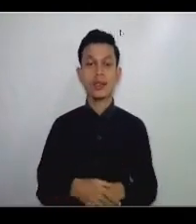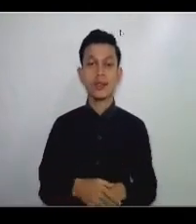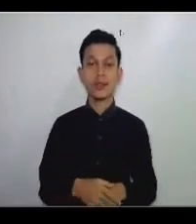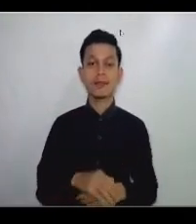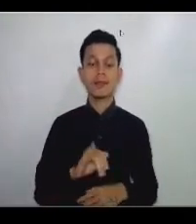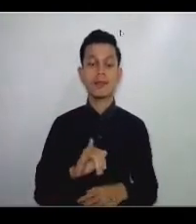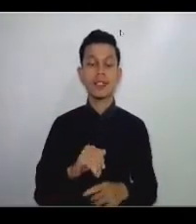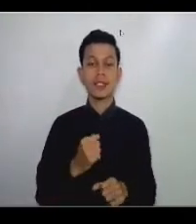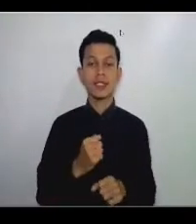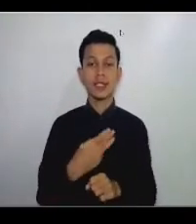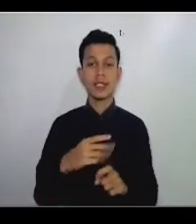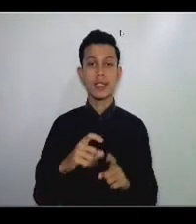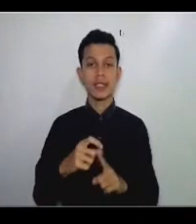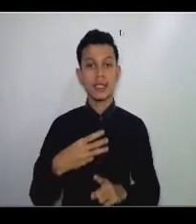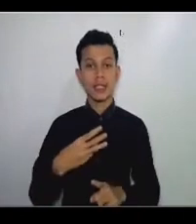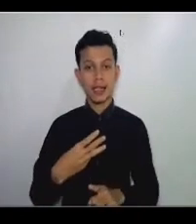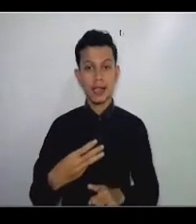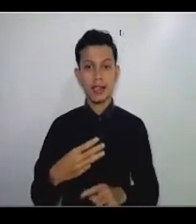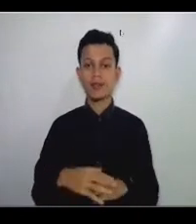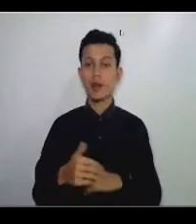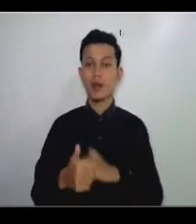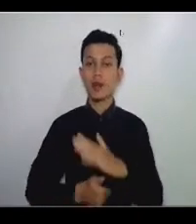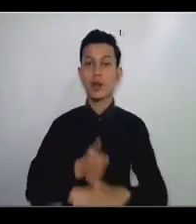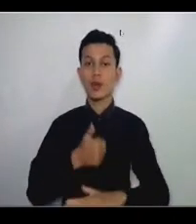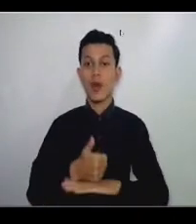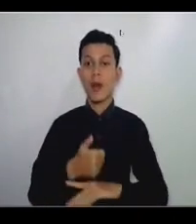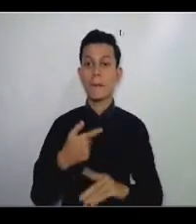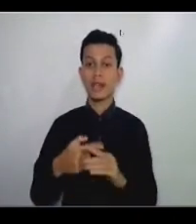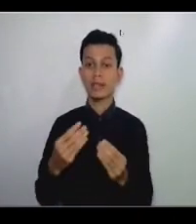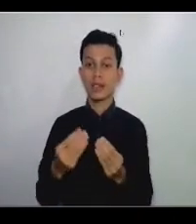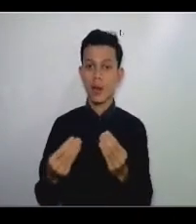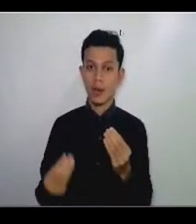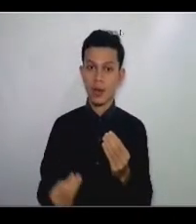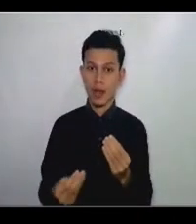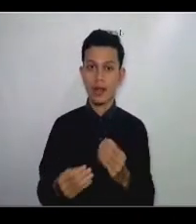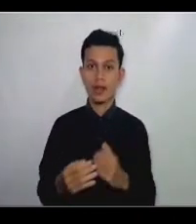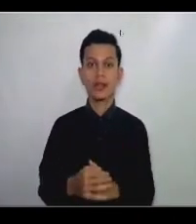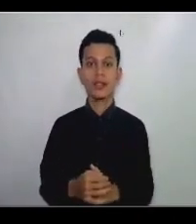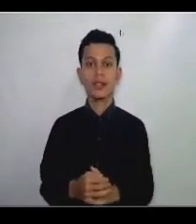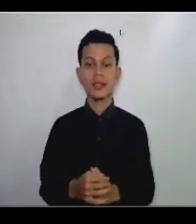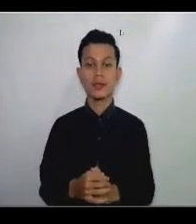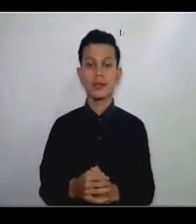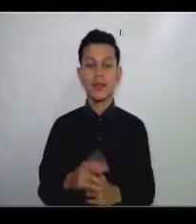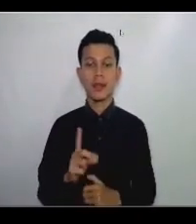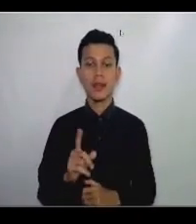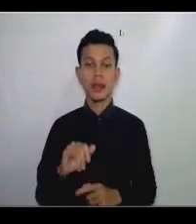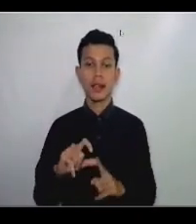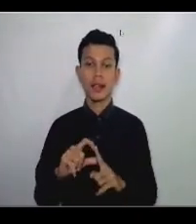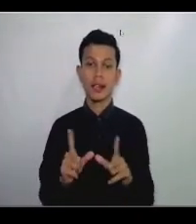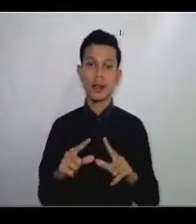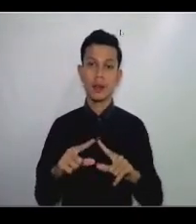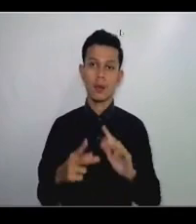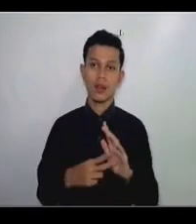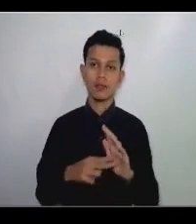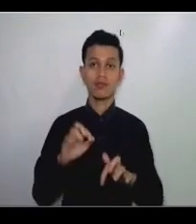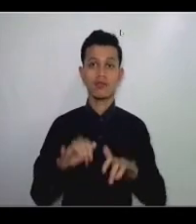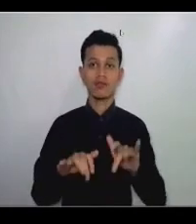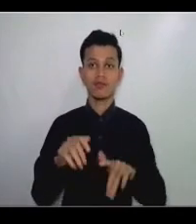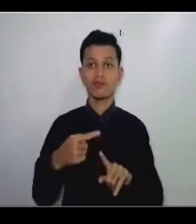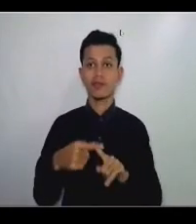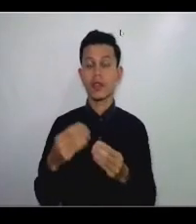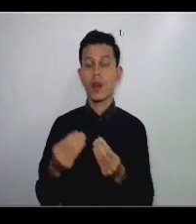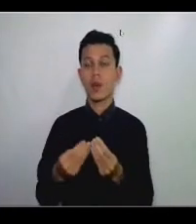palguna sebagai ketua merangkap anggota Ridwan Mansur sebagai sekretaris merangkap anggota dan